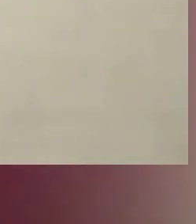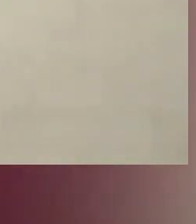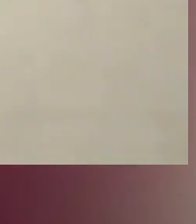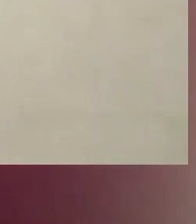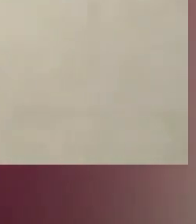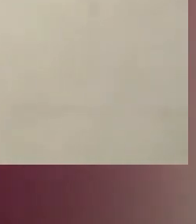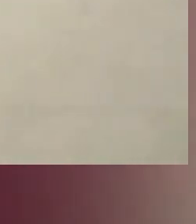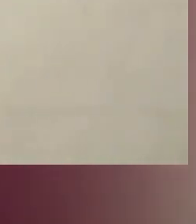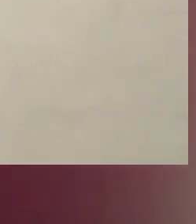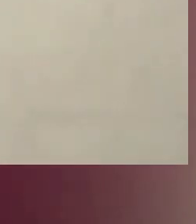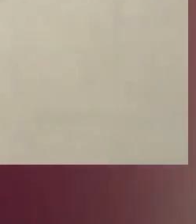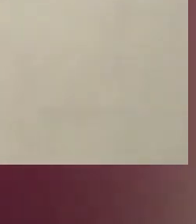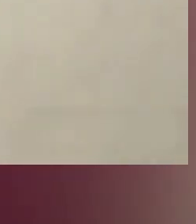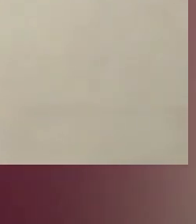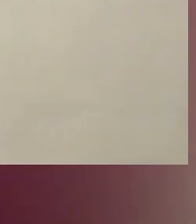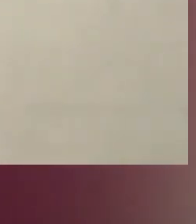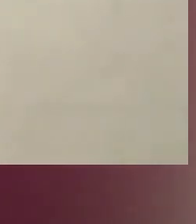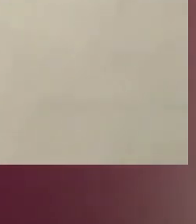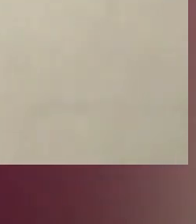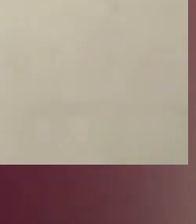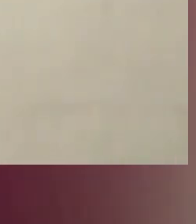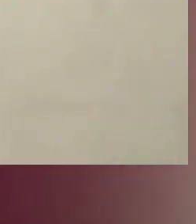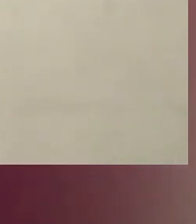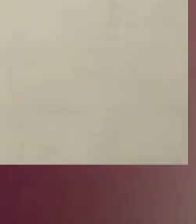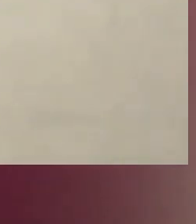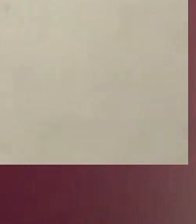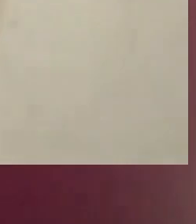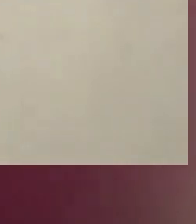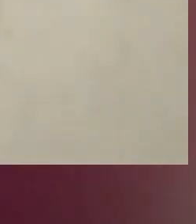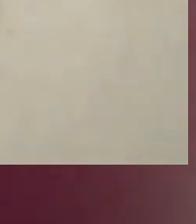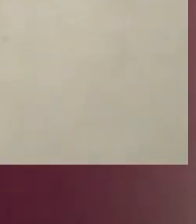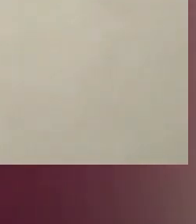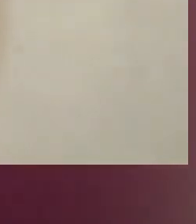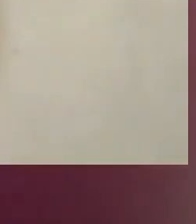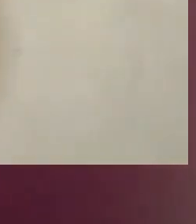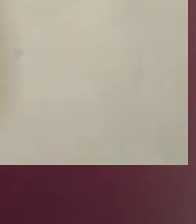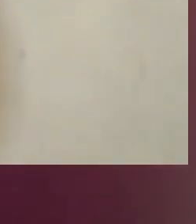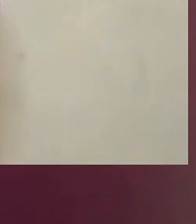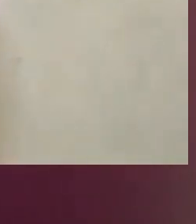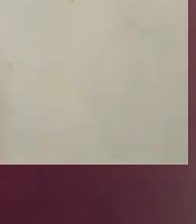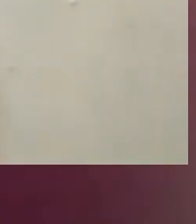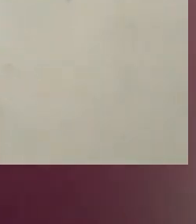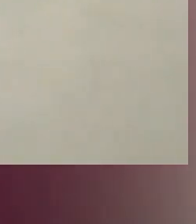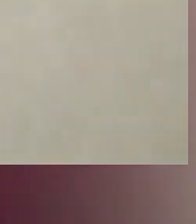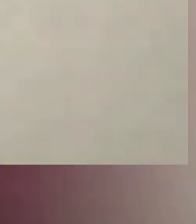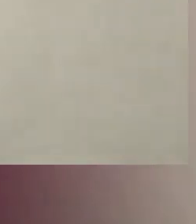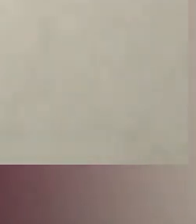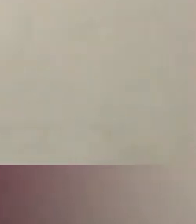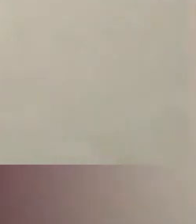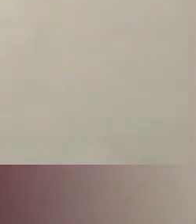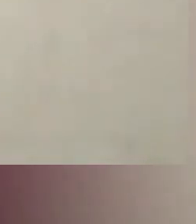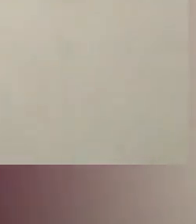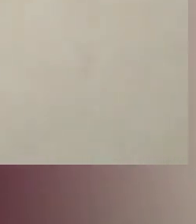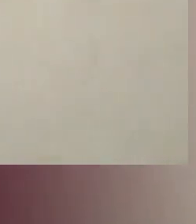memukat pelbagai ikan, hasil banyak jana pendapatan. Calik batu dan juga papan, sekali inap susah nak